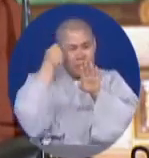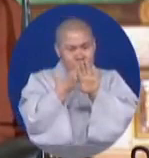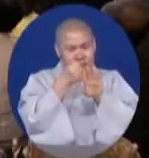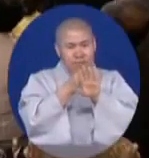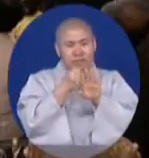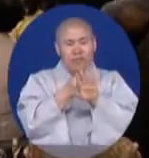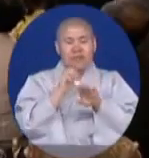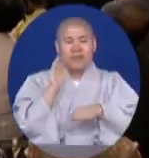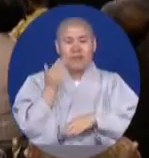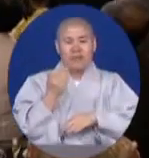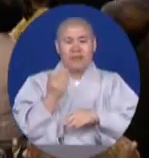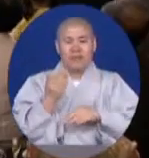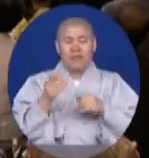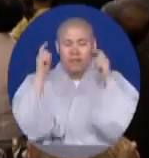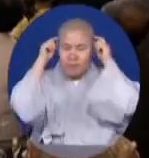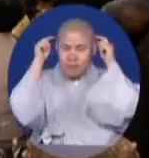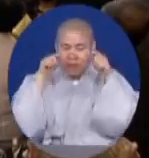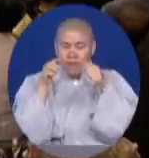거예요.